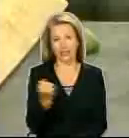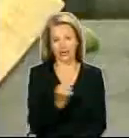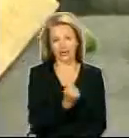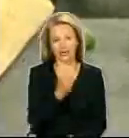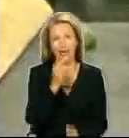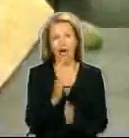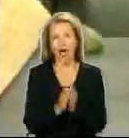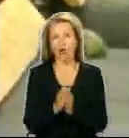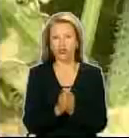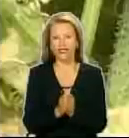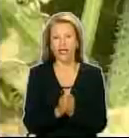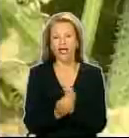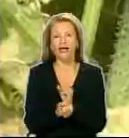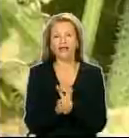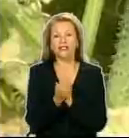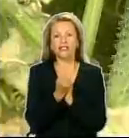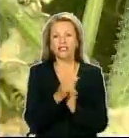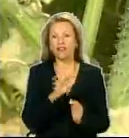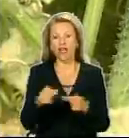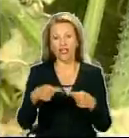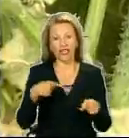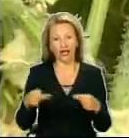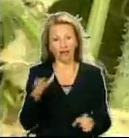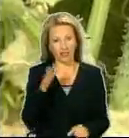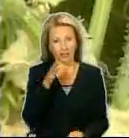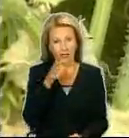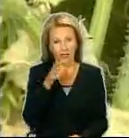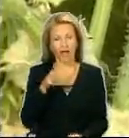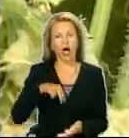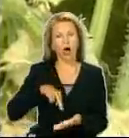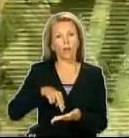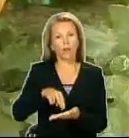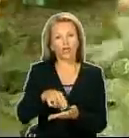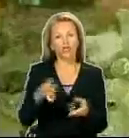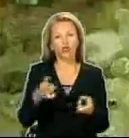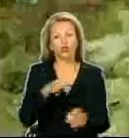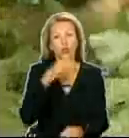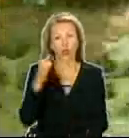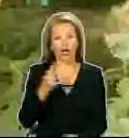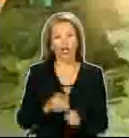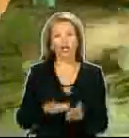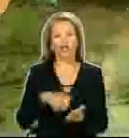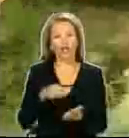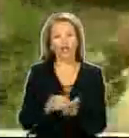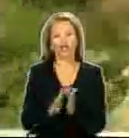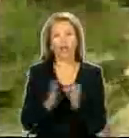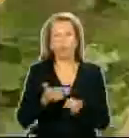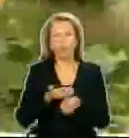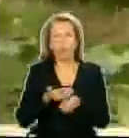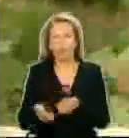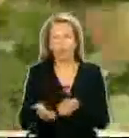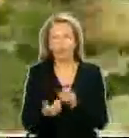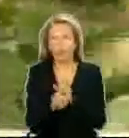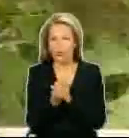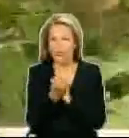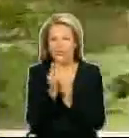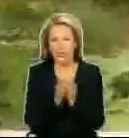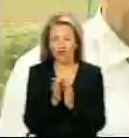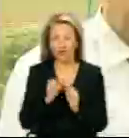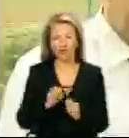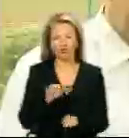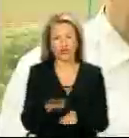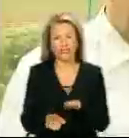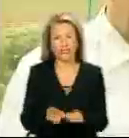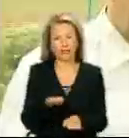огурцы созревают неравномерно. За это время пройтись по плантации приходится не раз. А это значит, что более позднюю зависть можно просто